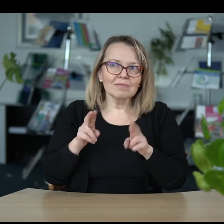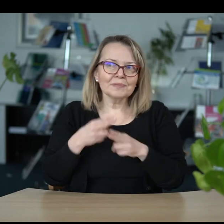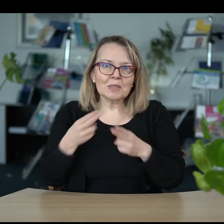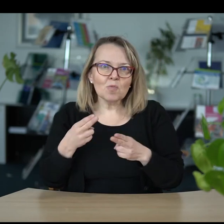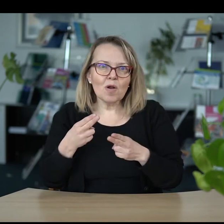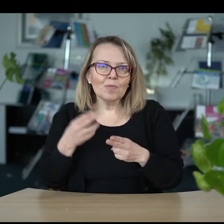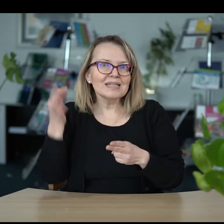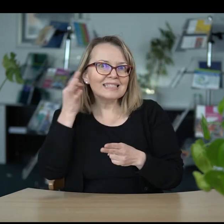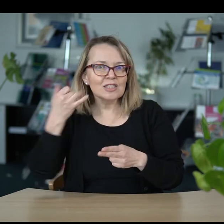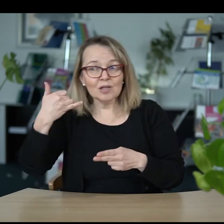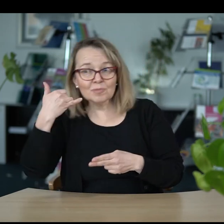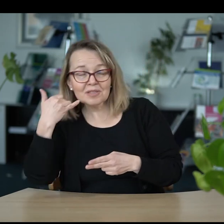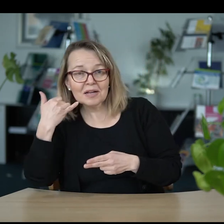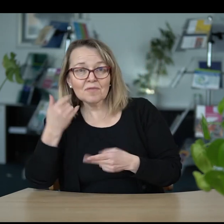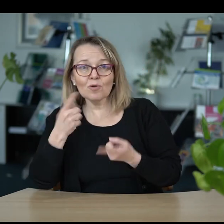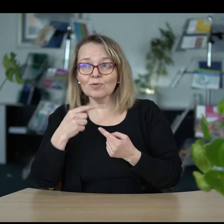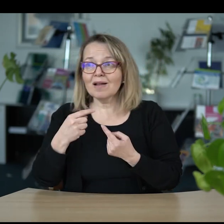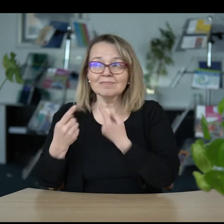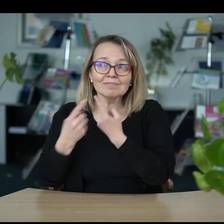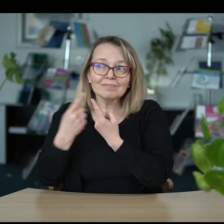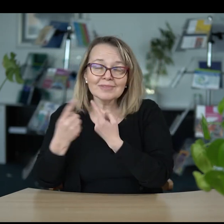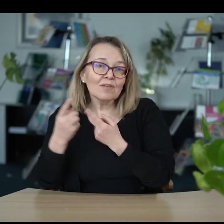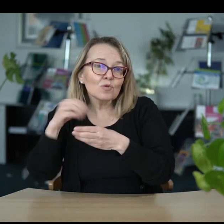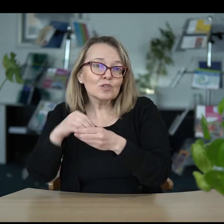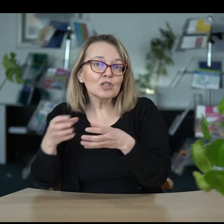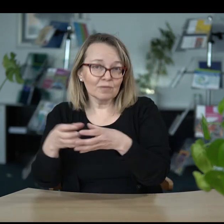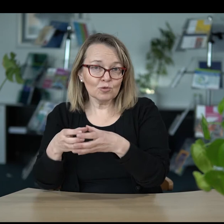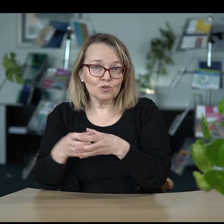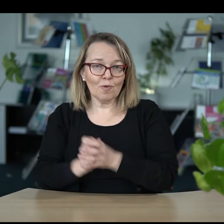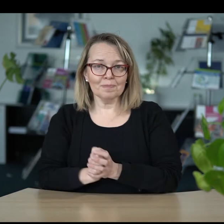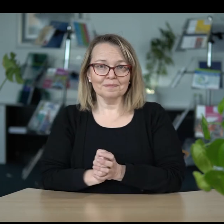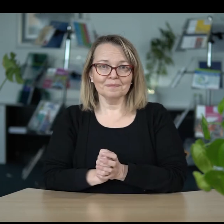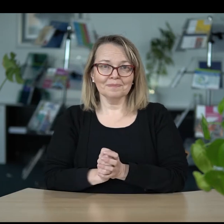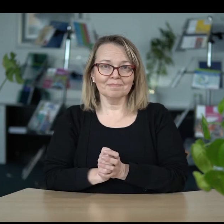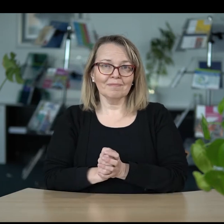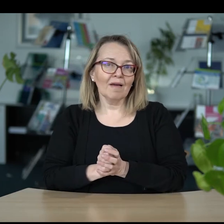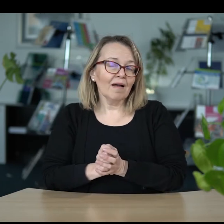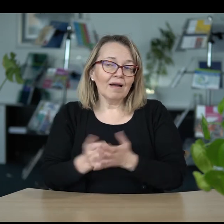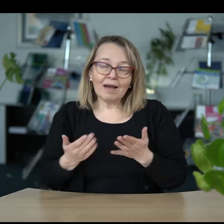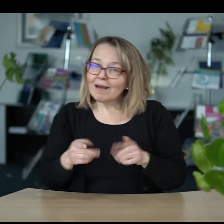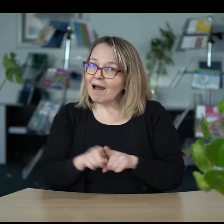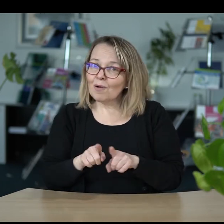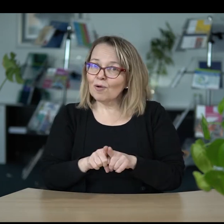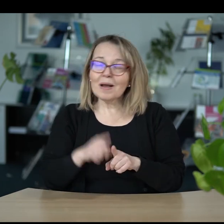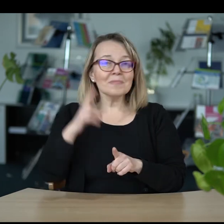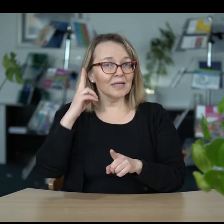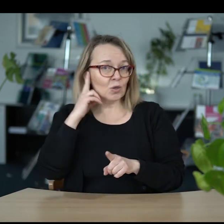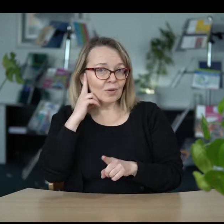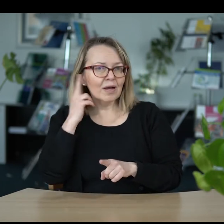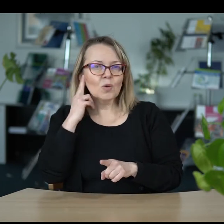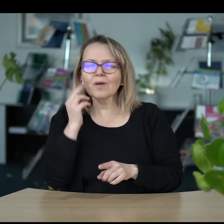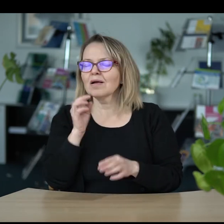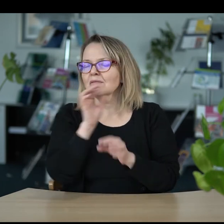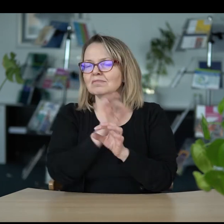moremo vključevati v pogovor ali ne moremo slišati po telefonu pogovora in se ne moremo vključevati v